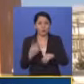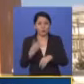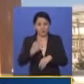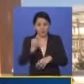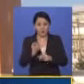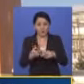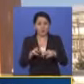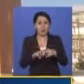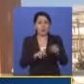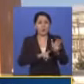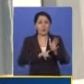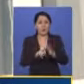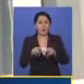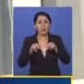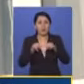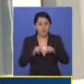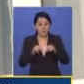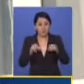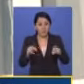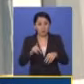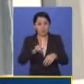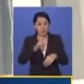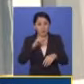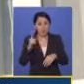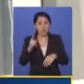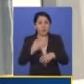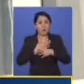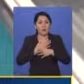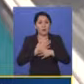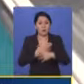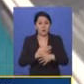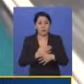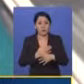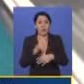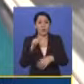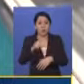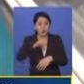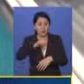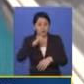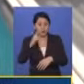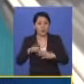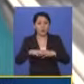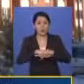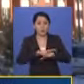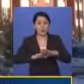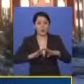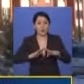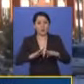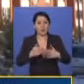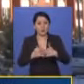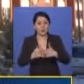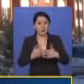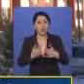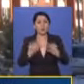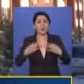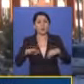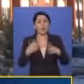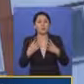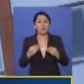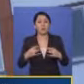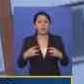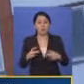қалыптасқан қағиданы жою. Айта кету керек, игі бастаманы Петропавл волонтерлерде іліп әкетті. Осылайша жастар халықта келе жатқан